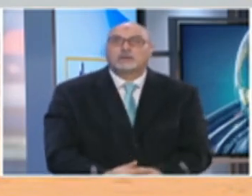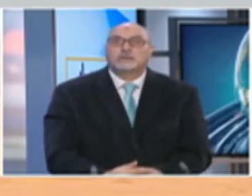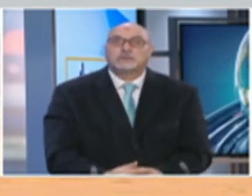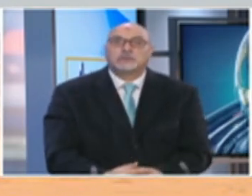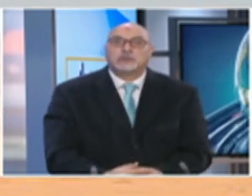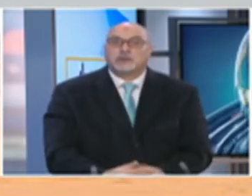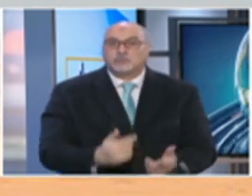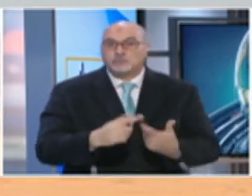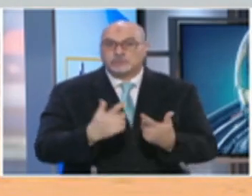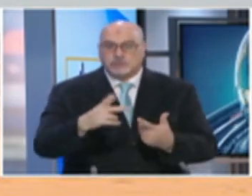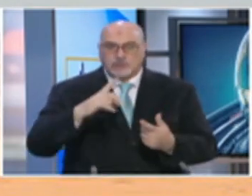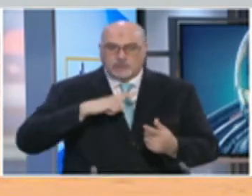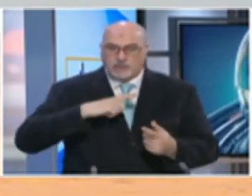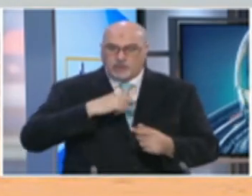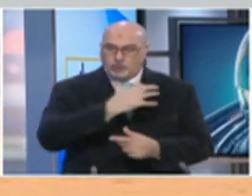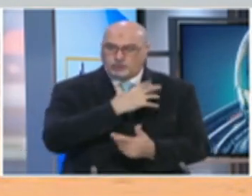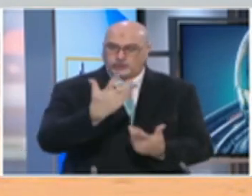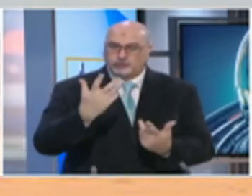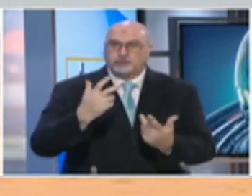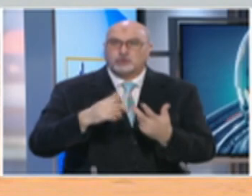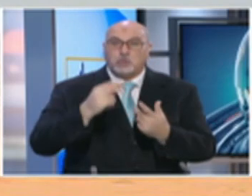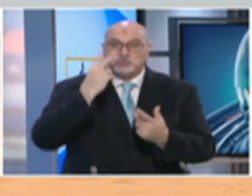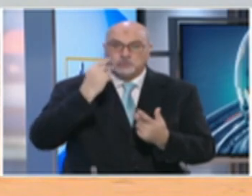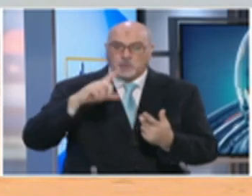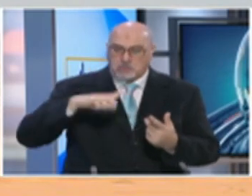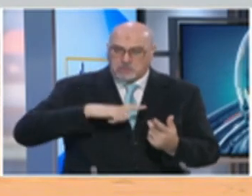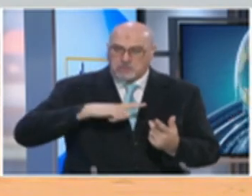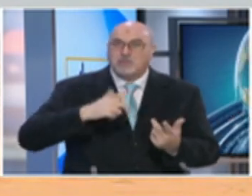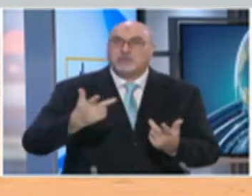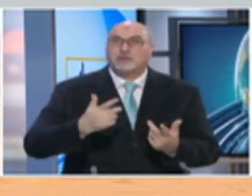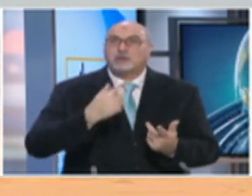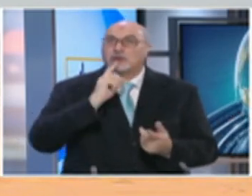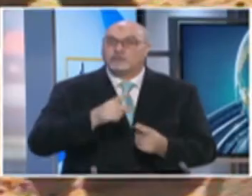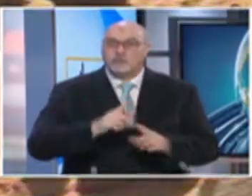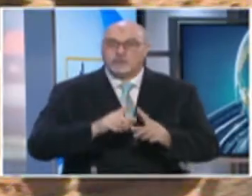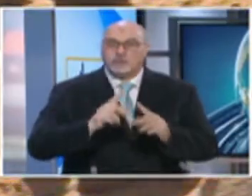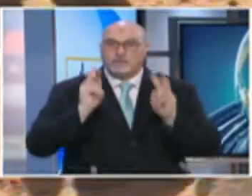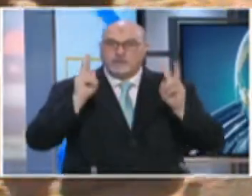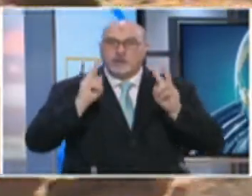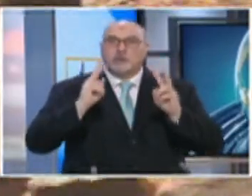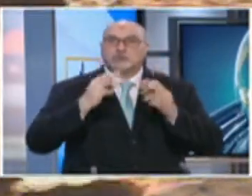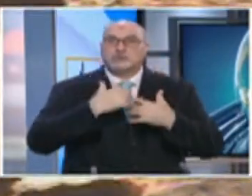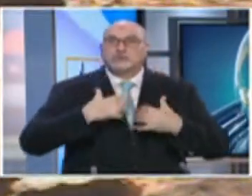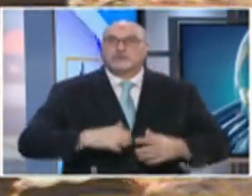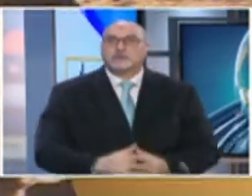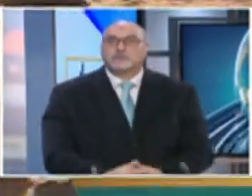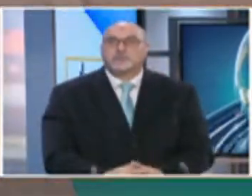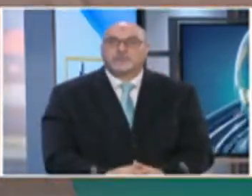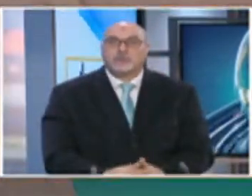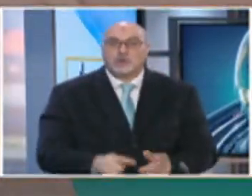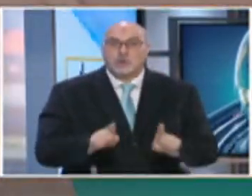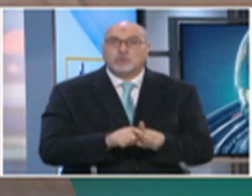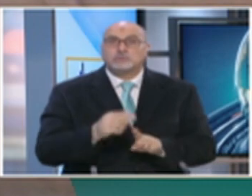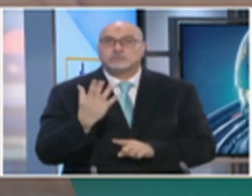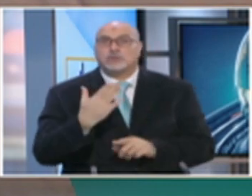ويشوفوا الجرافير ويشوفوا ميم حتى كيما العظم، ولكن ما تنقص دائما حاجه واحده باش نعطوها قيمه علميه ضروري. مثل هذه الاكتشافات